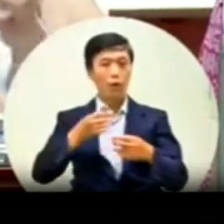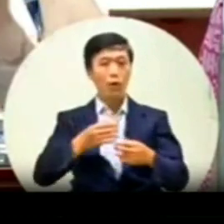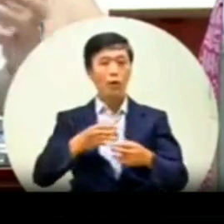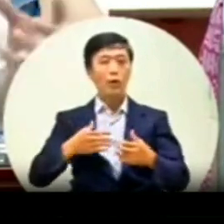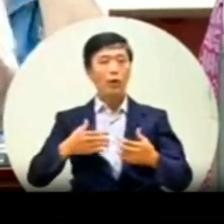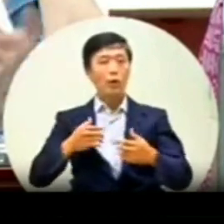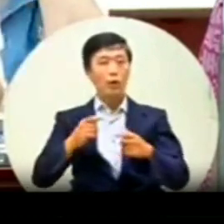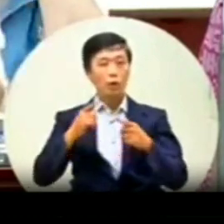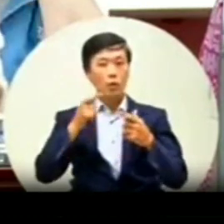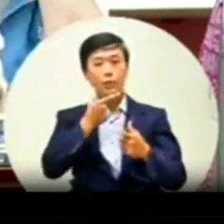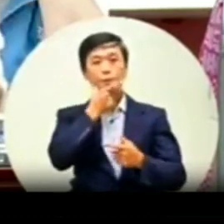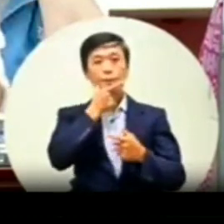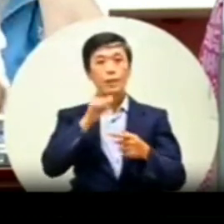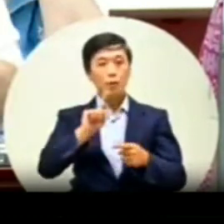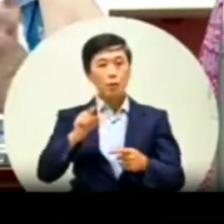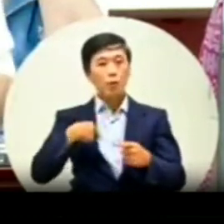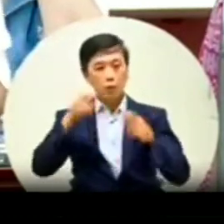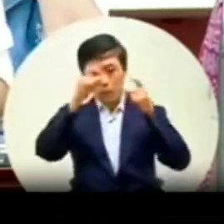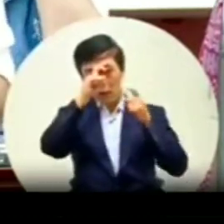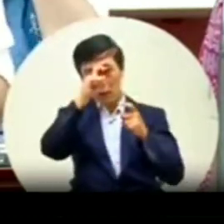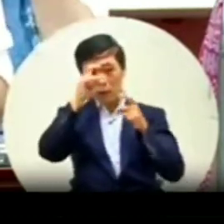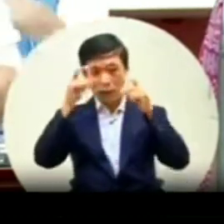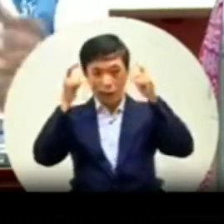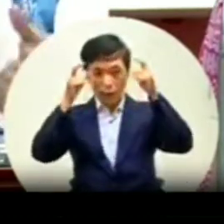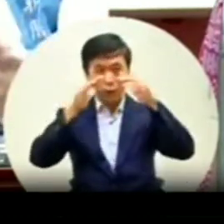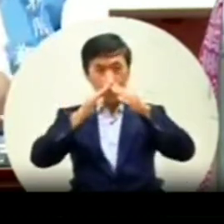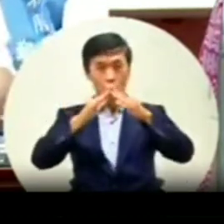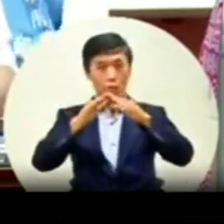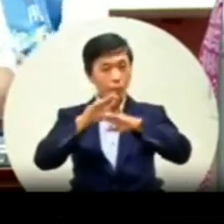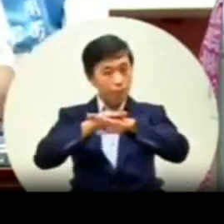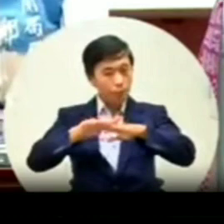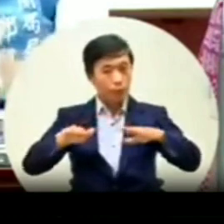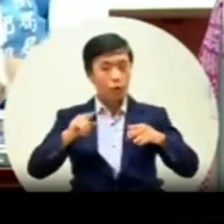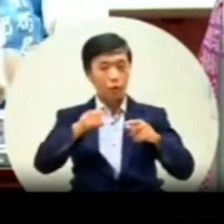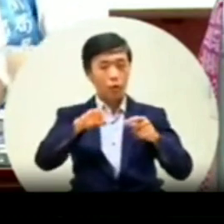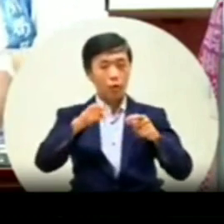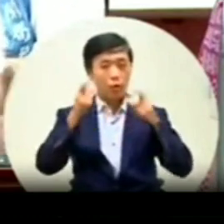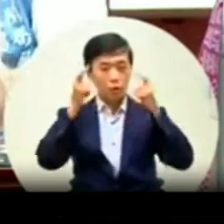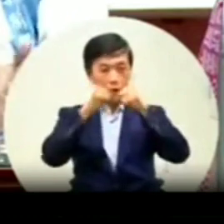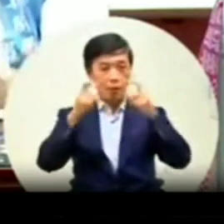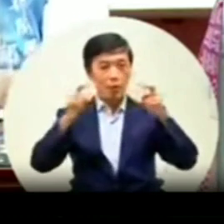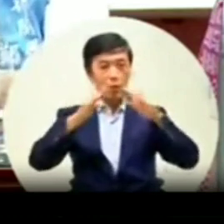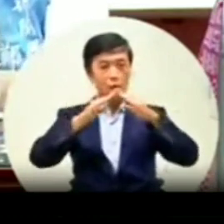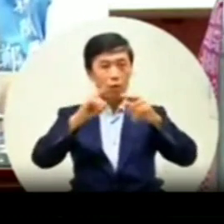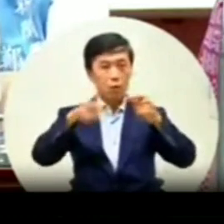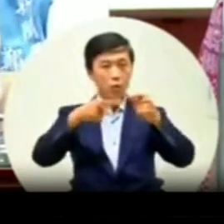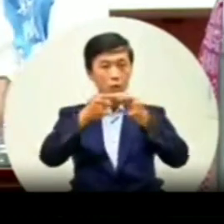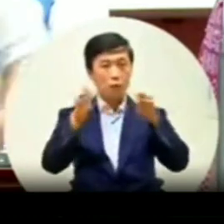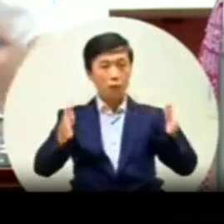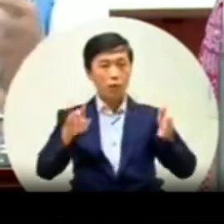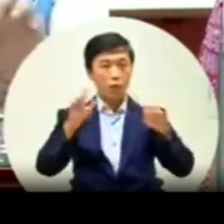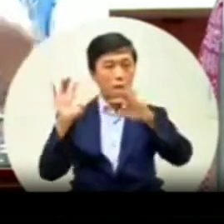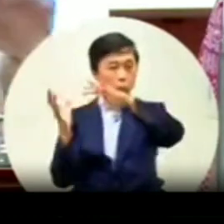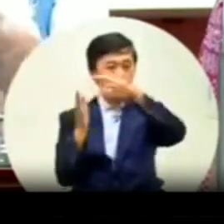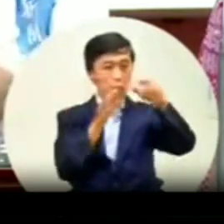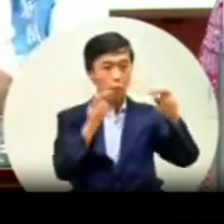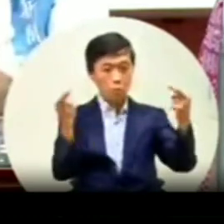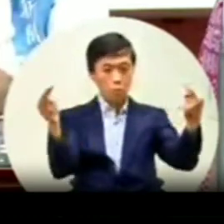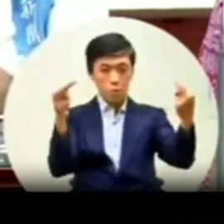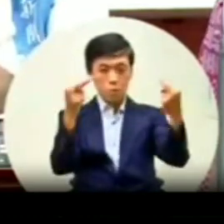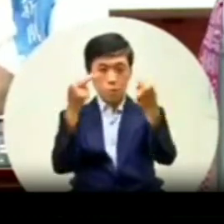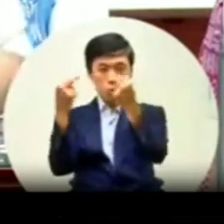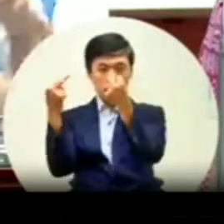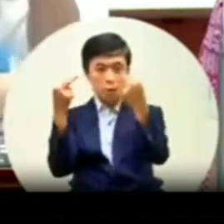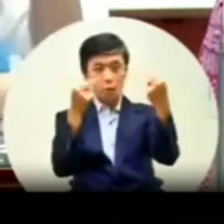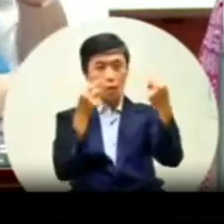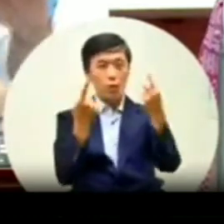们希望高雄市充满的和谐。这一个城市本来这一年多，说实在的，全世界都在看，我们不希望有